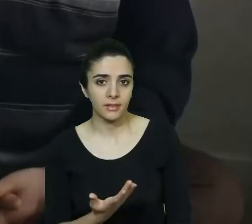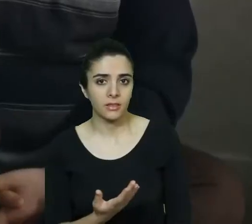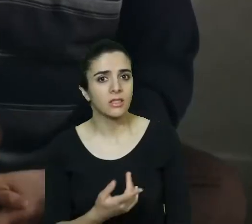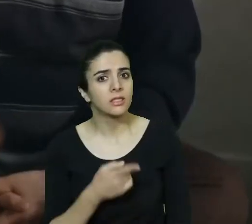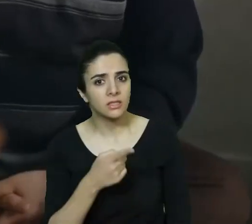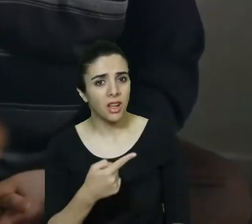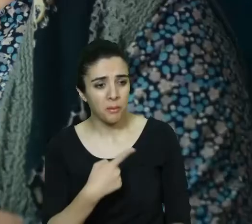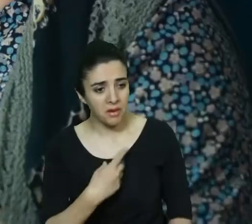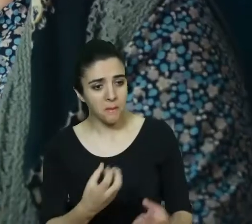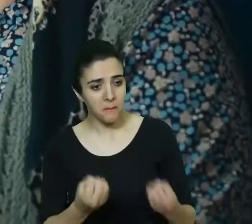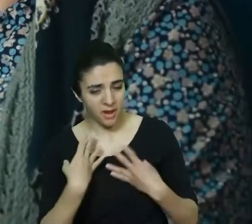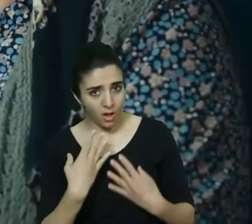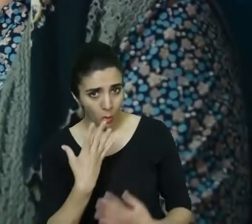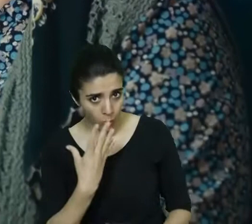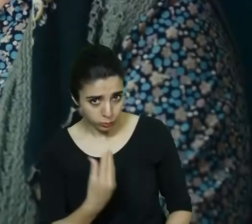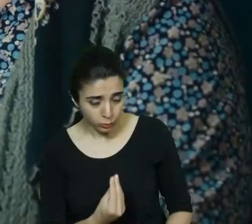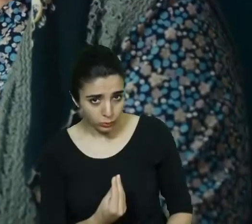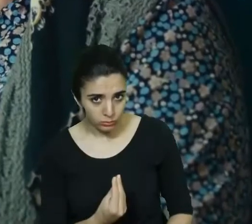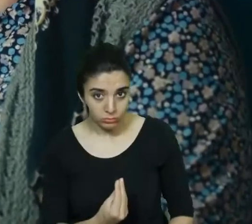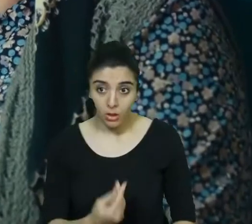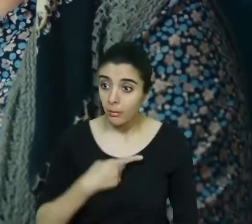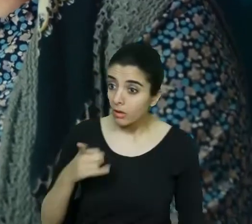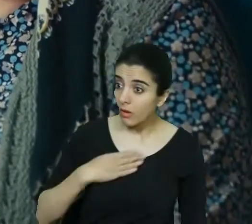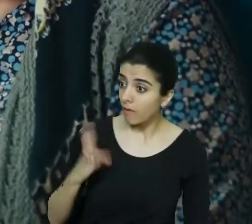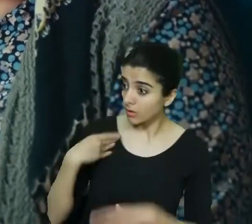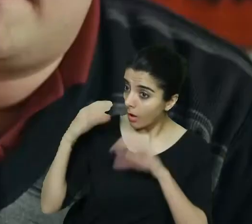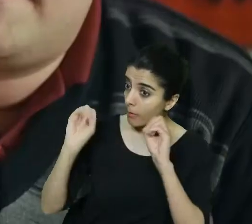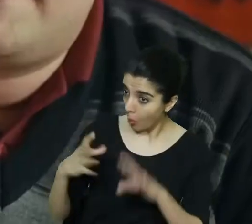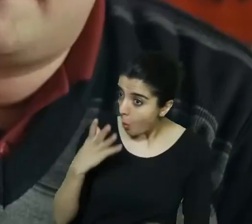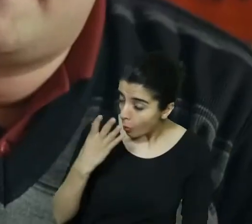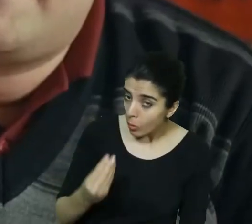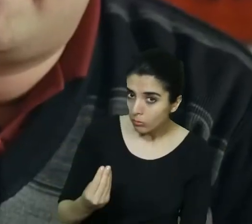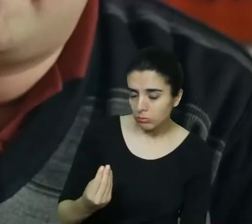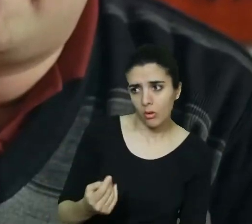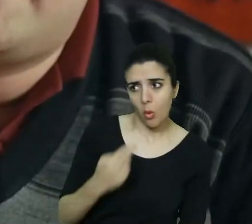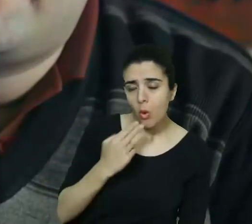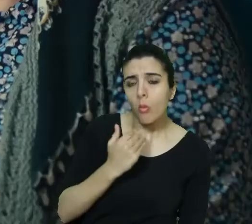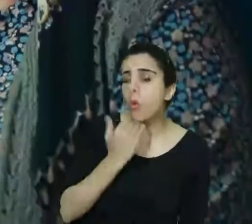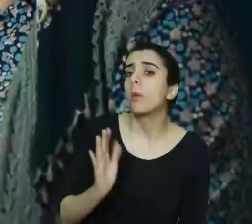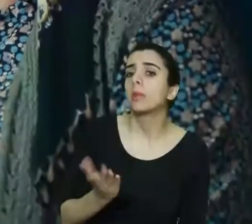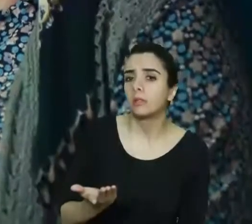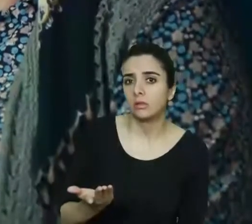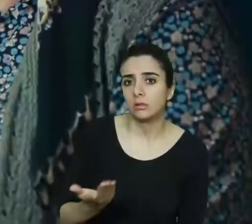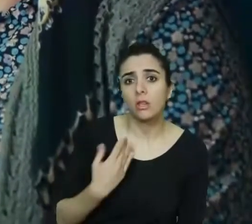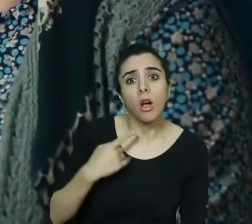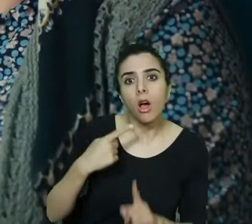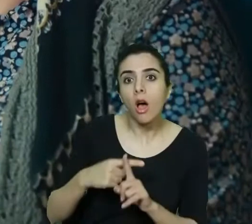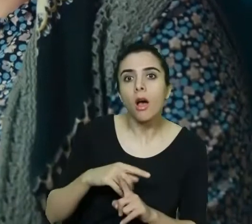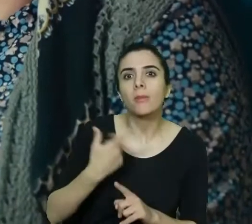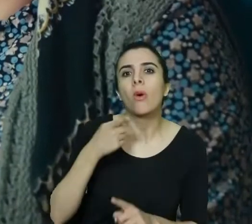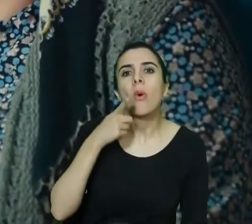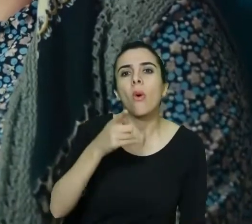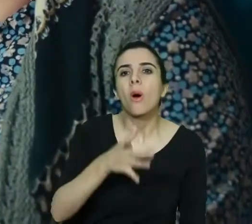sen bizden vazgeçer miydin? Ben sizden vazgeçer miyim? O nasıl söz öyle? Hem bak ne diyor